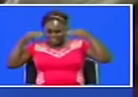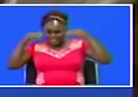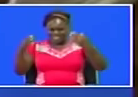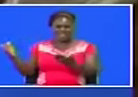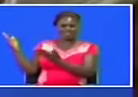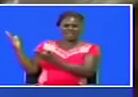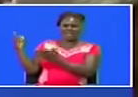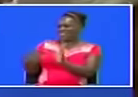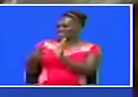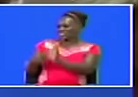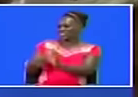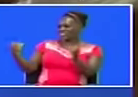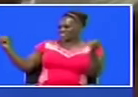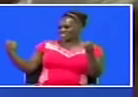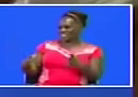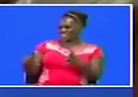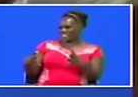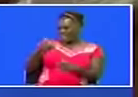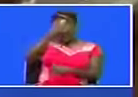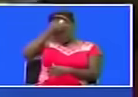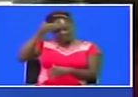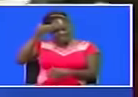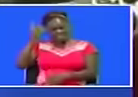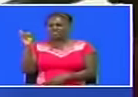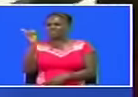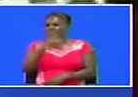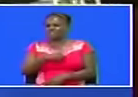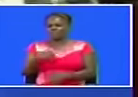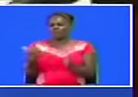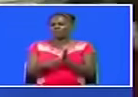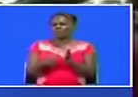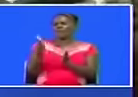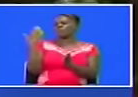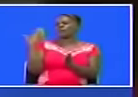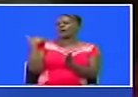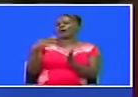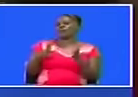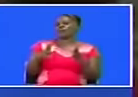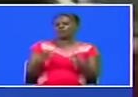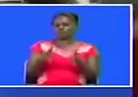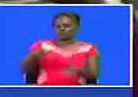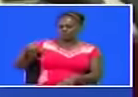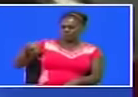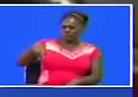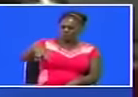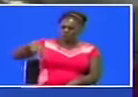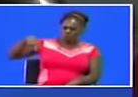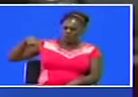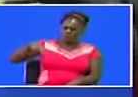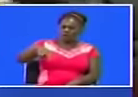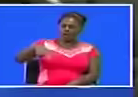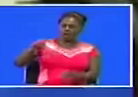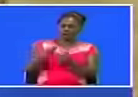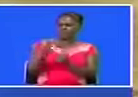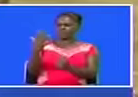ni ishara tosha kwamba ametupa njongo na mti wake. Masaibu yaliyomkumba alipolazimika kutembea mwendo wa takriban kilomita